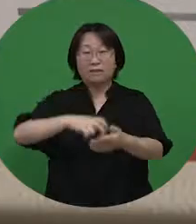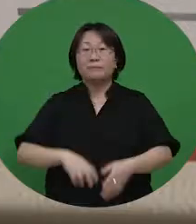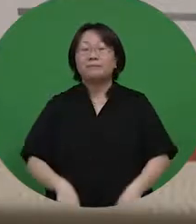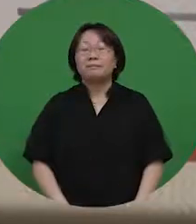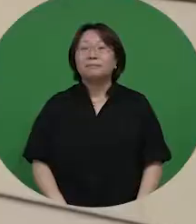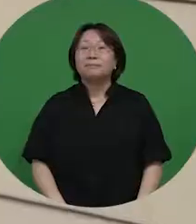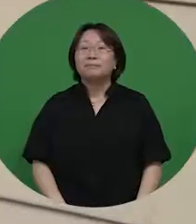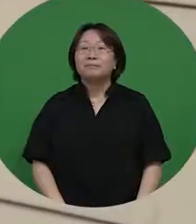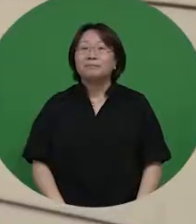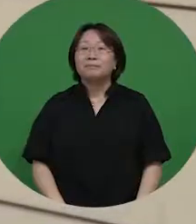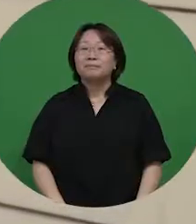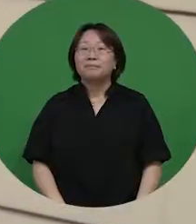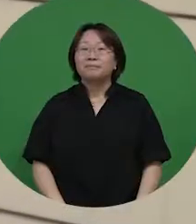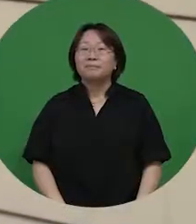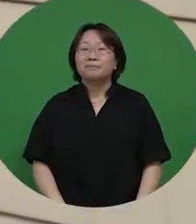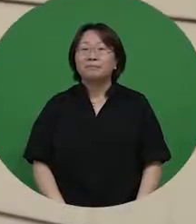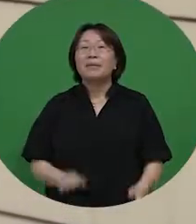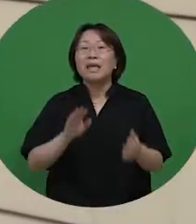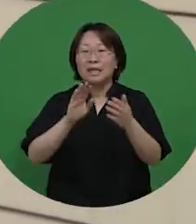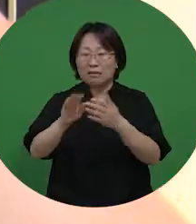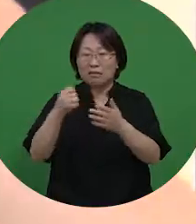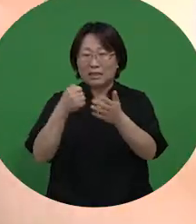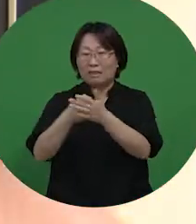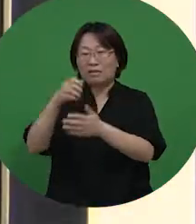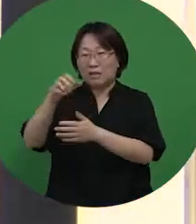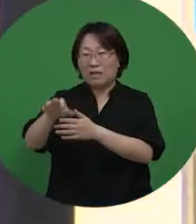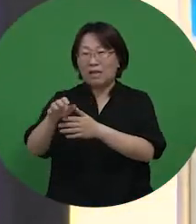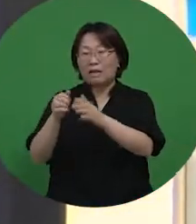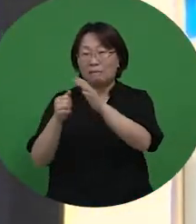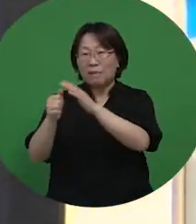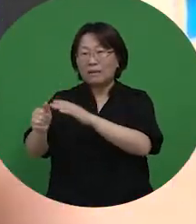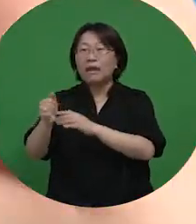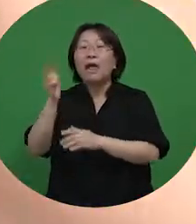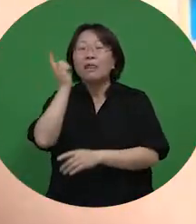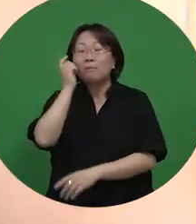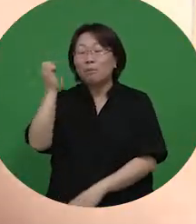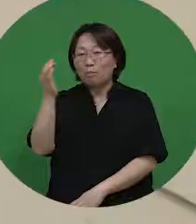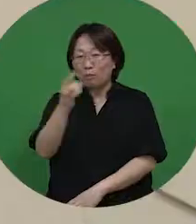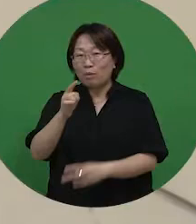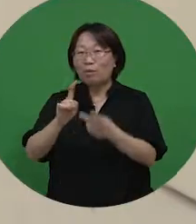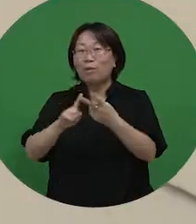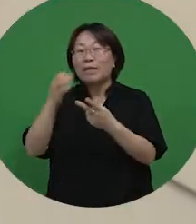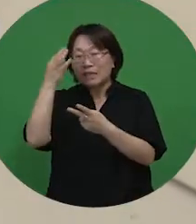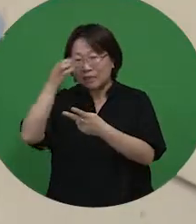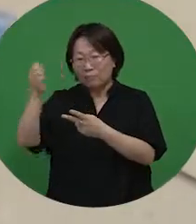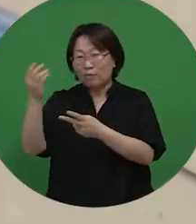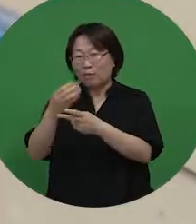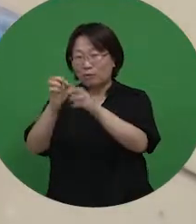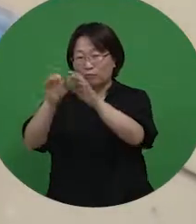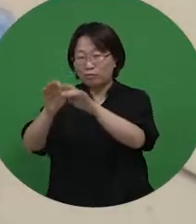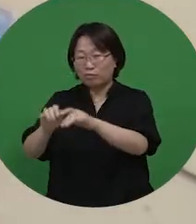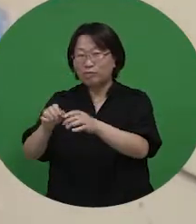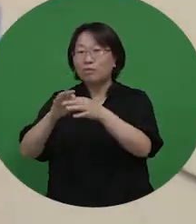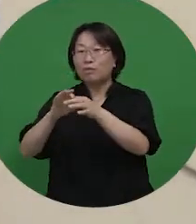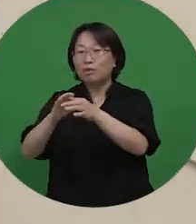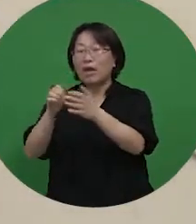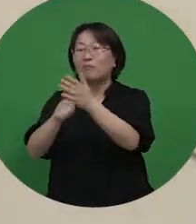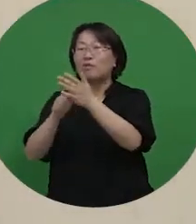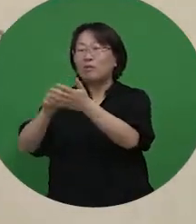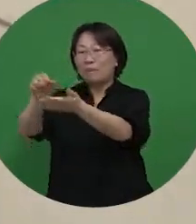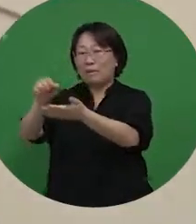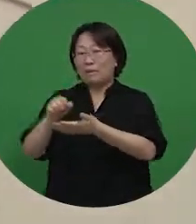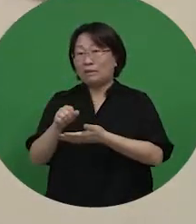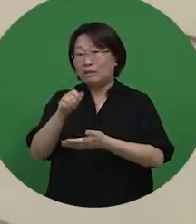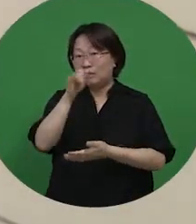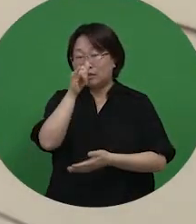받게 되는데요. 이후 지정된 보관함의 휴대폰 번호와 인증번호를 입력해 물건을 수령하실